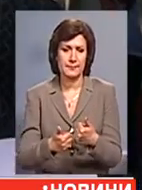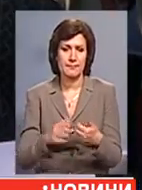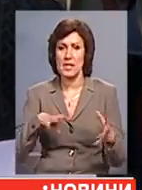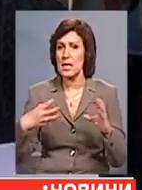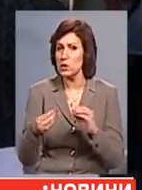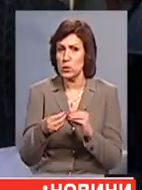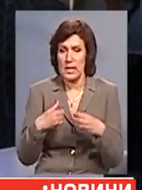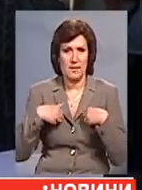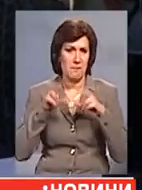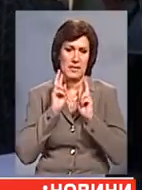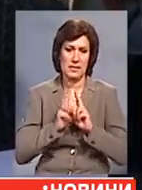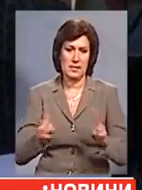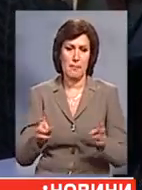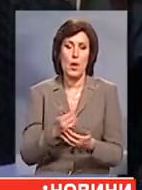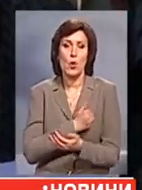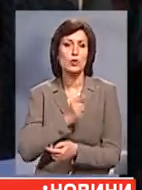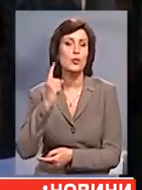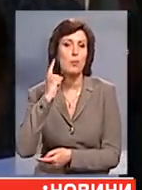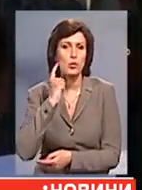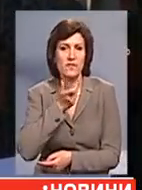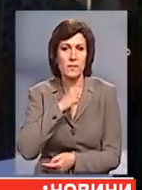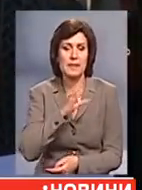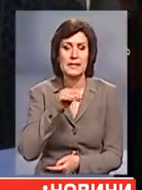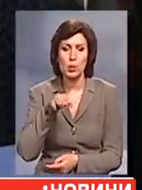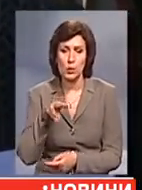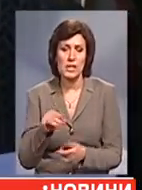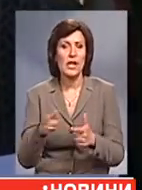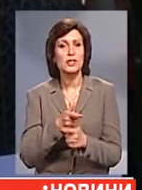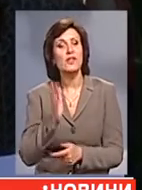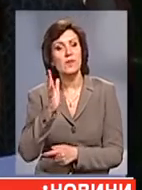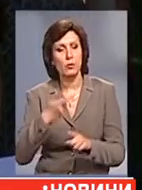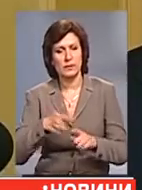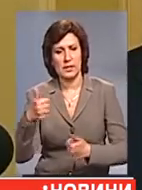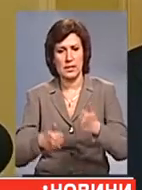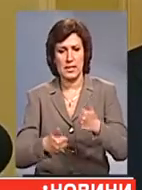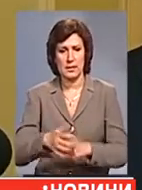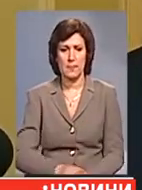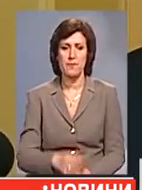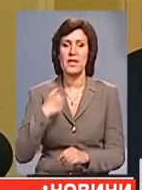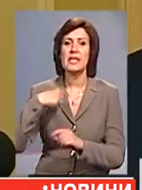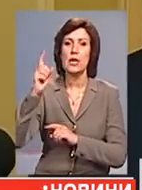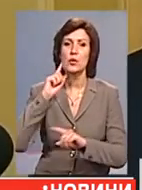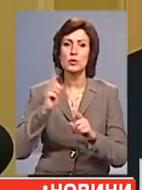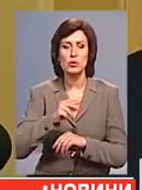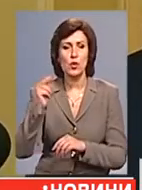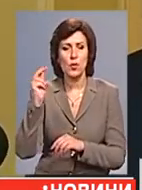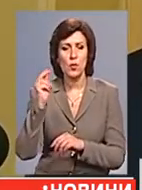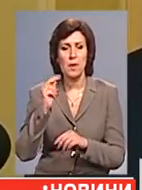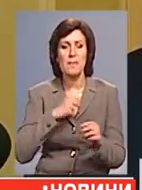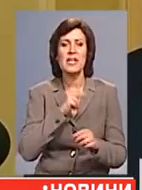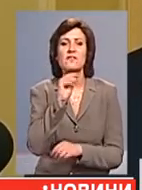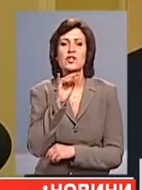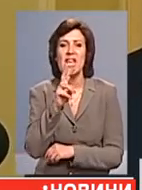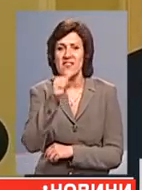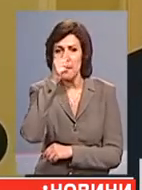Результатів ми не знаємо. Ось хочемо почути від пана Синютки, чи відбувся цей тендер. Я думаю, що ми в червні місяці